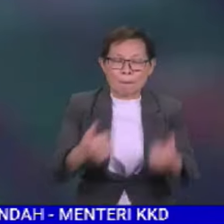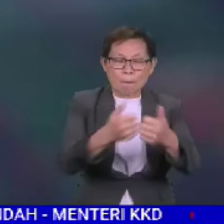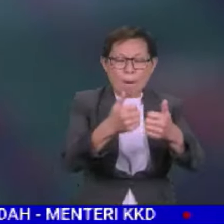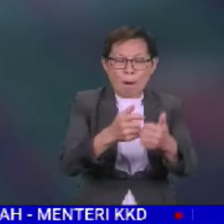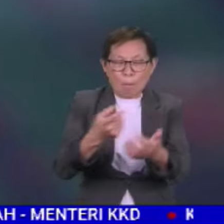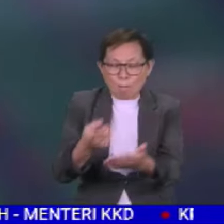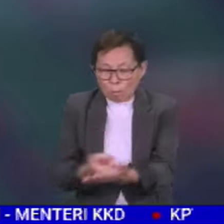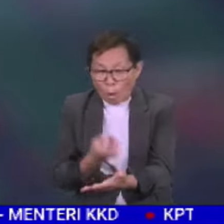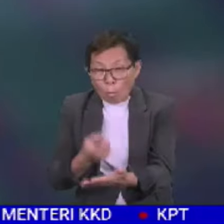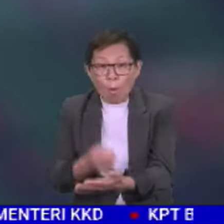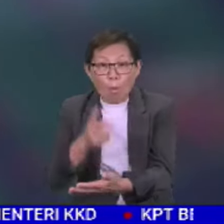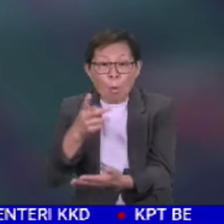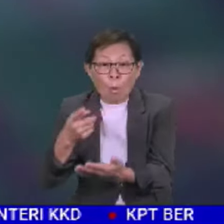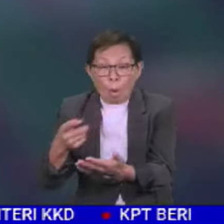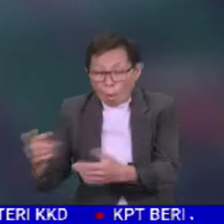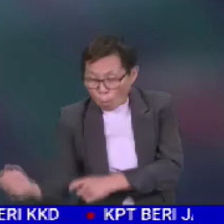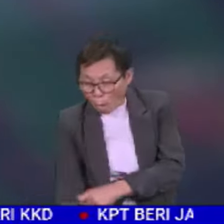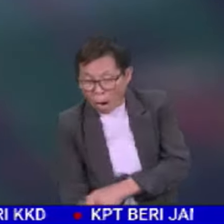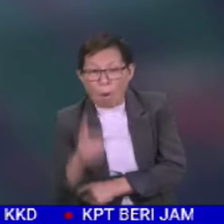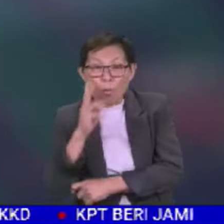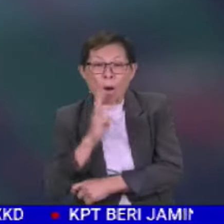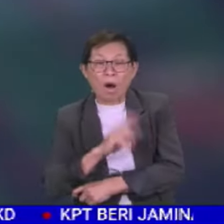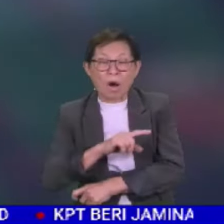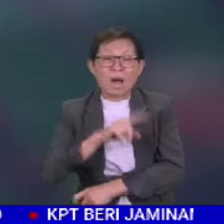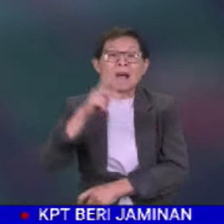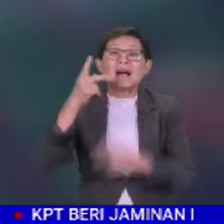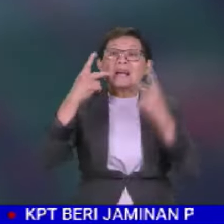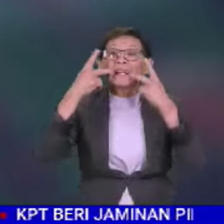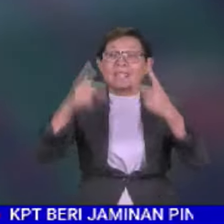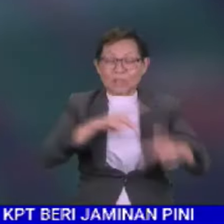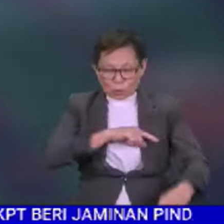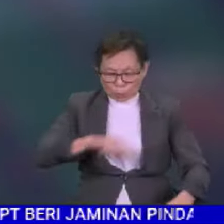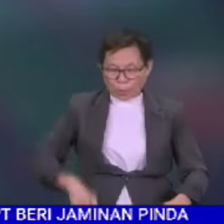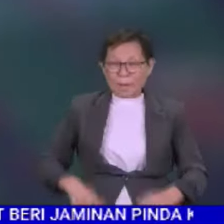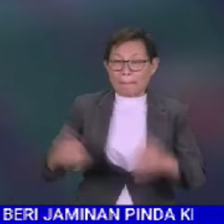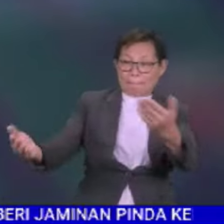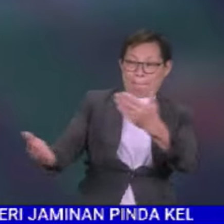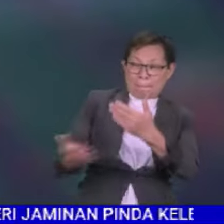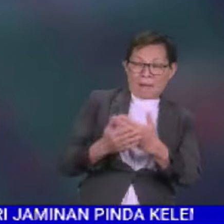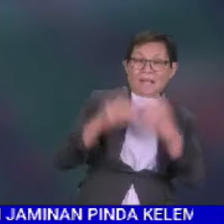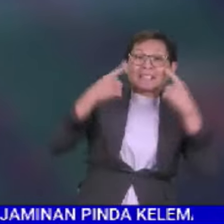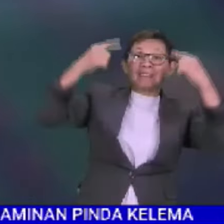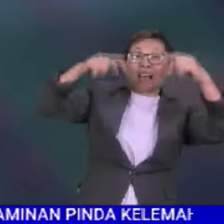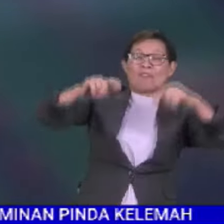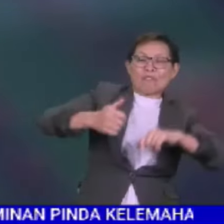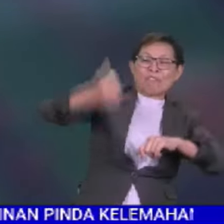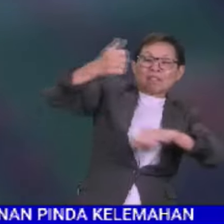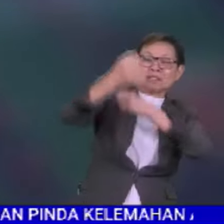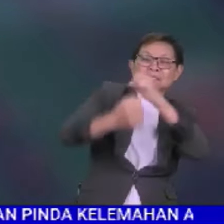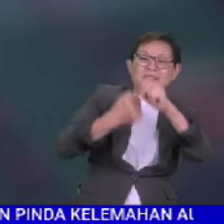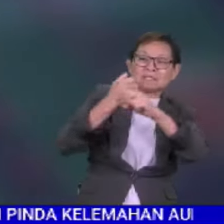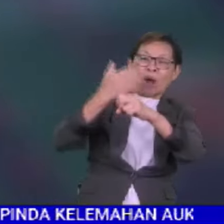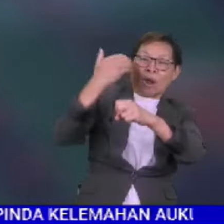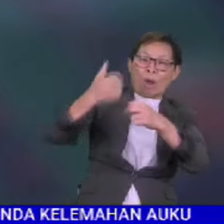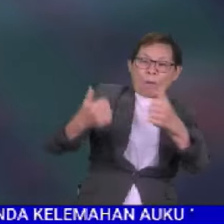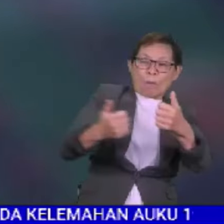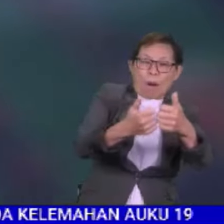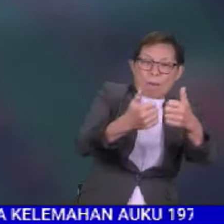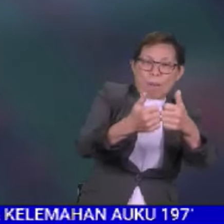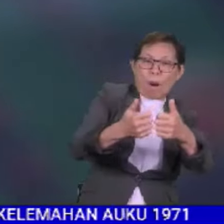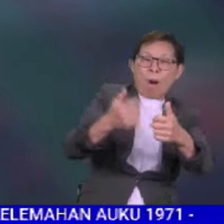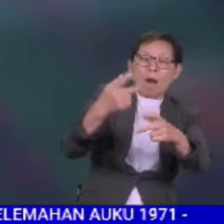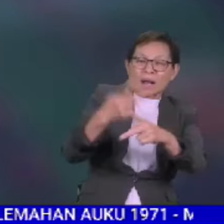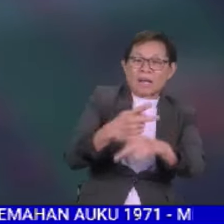Kejohanan golf wanita terbuka Kelana Queen bakal kembali bagi edisi kedua selepas kejayaan edisi sulung tahun lalu.